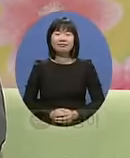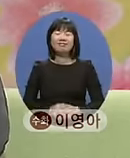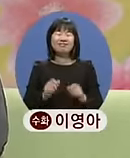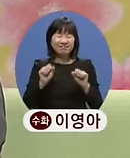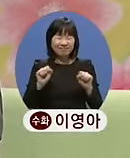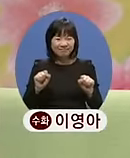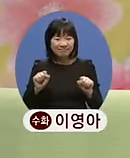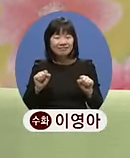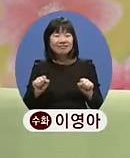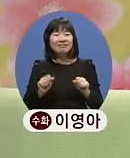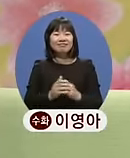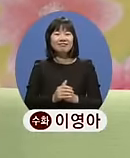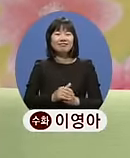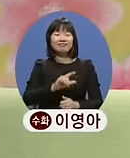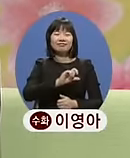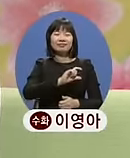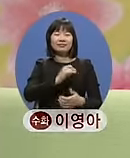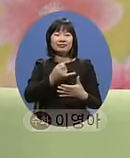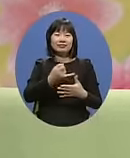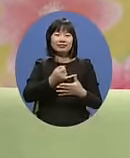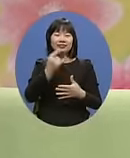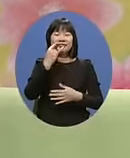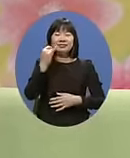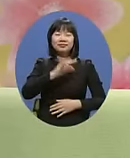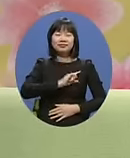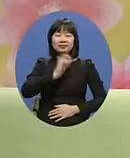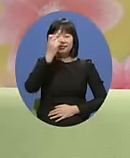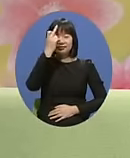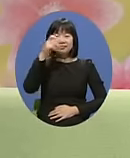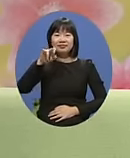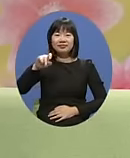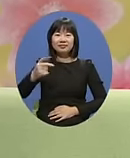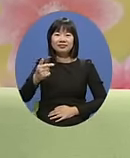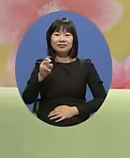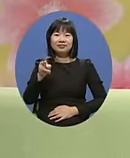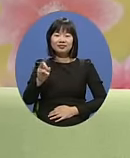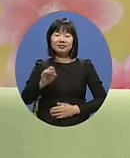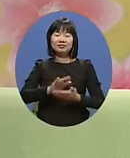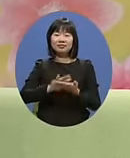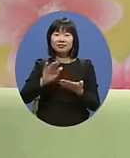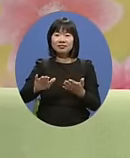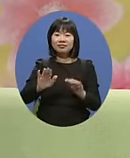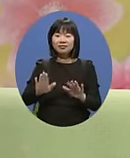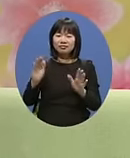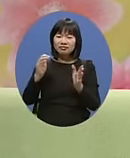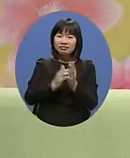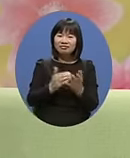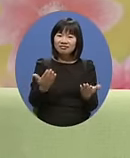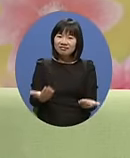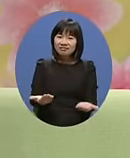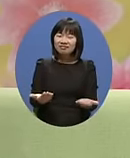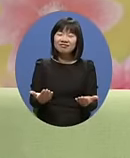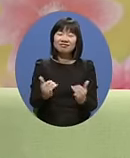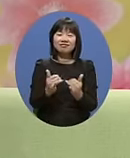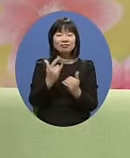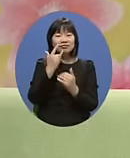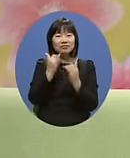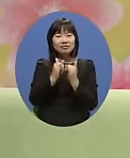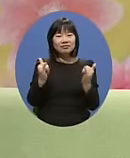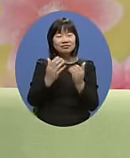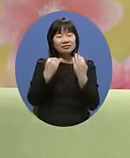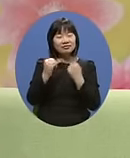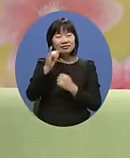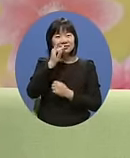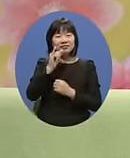만듭니다. 안녕하세요. 서현이 엄마 최윤영입니다. 오늘까지 연휴 이어가시는 분들 참 많으시죠? 아마 지금 집에서 쉬고